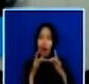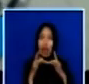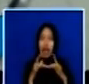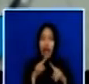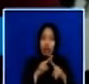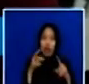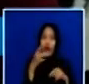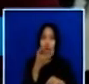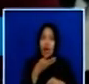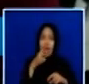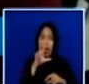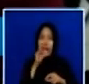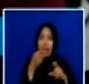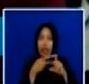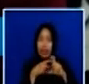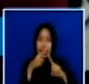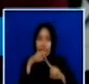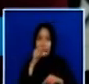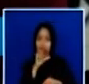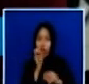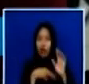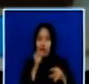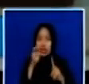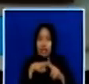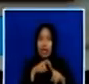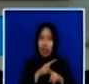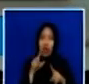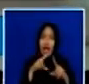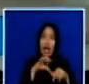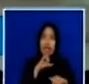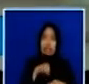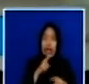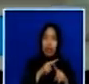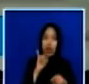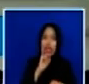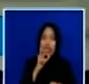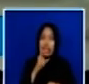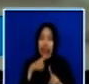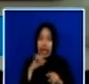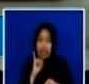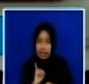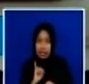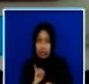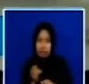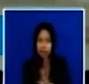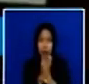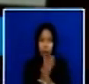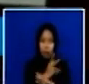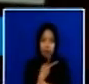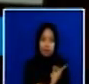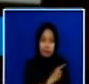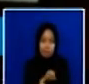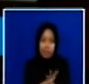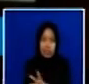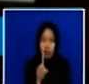yang tergabung dalam organisasi PWI Aji maupun ijc sebelum menjalani vaksinasi mereka terlebih dahulu dicek